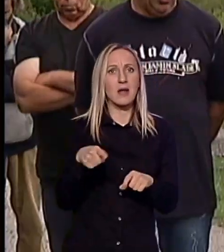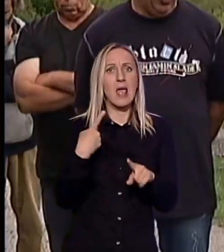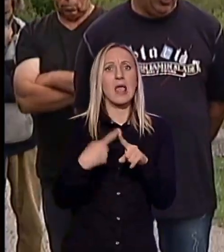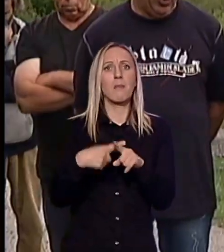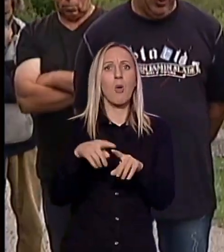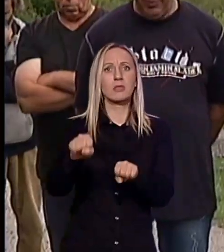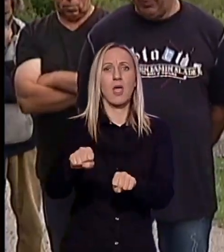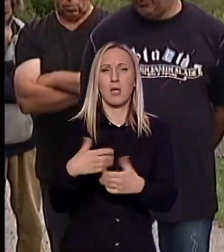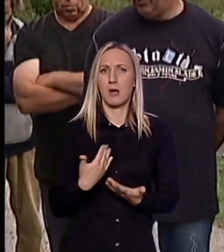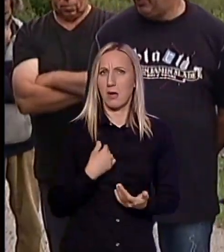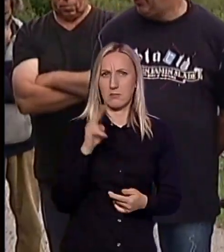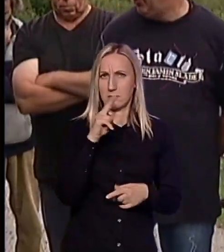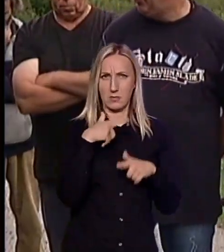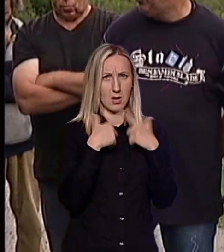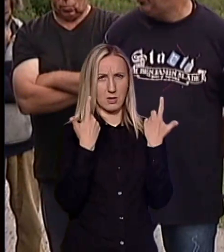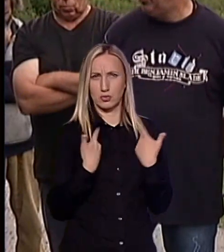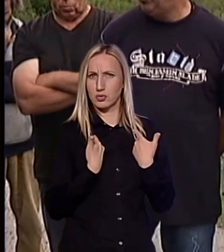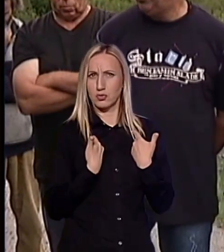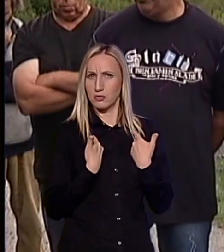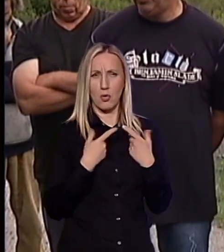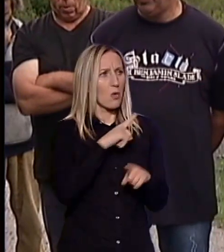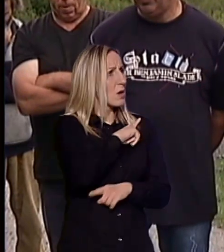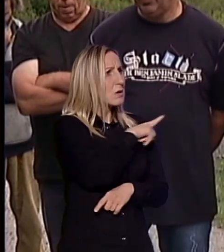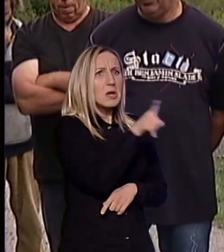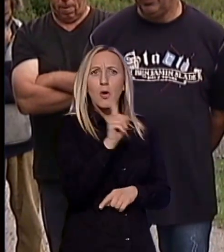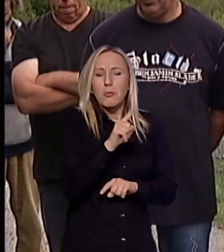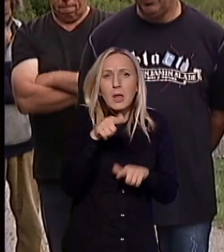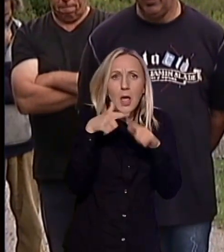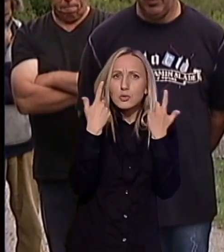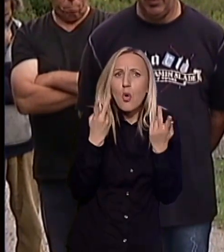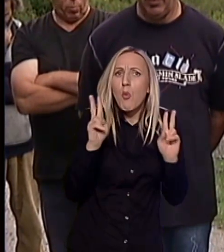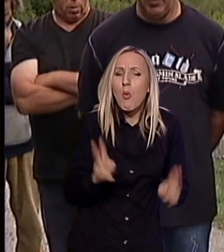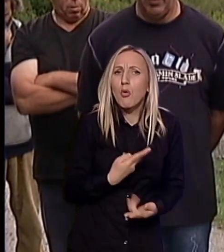jasno, nikome nije to jednostavno jasno kako je može, jer to je